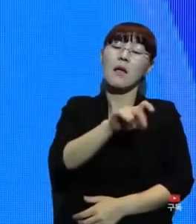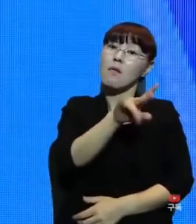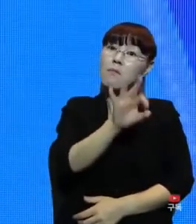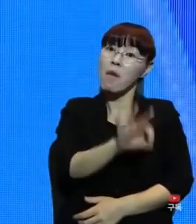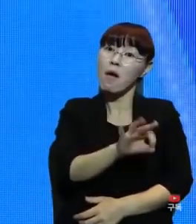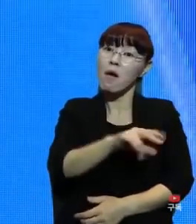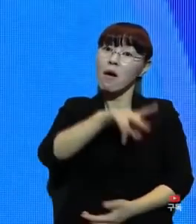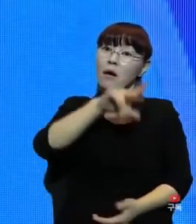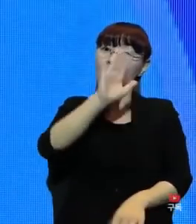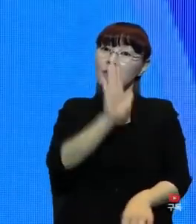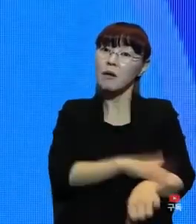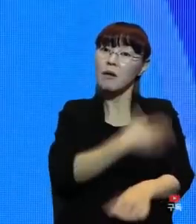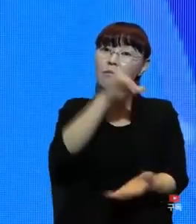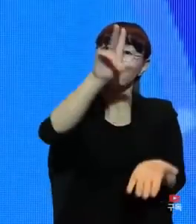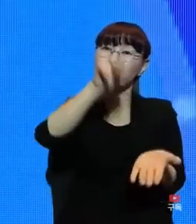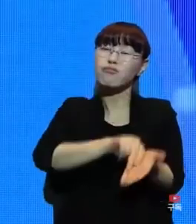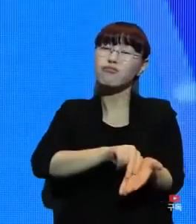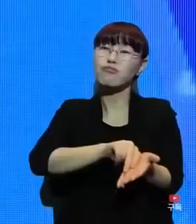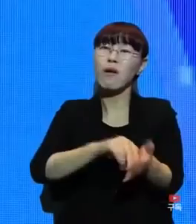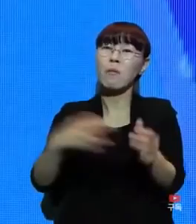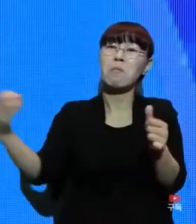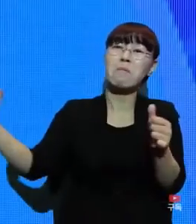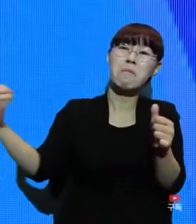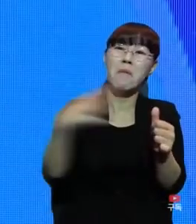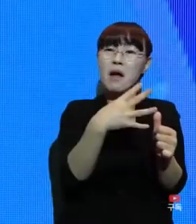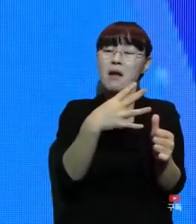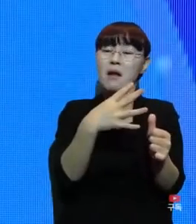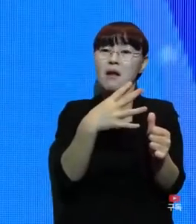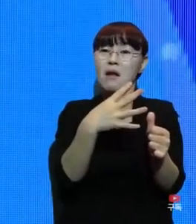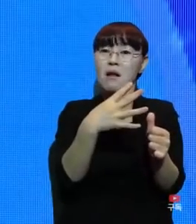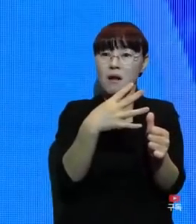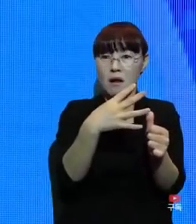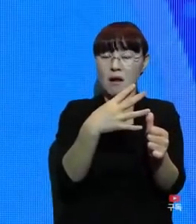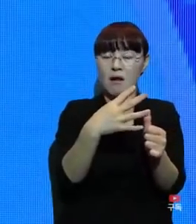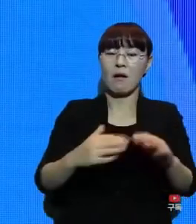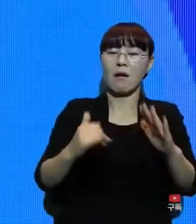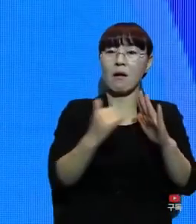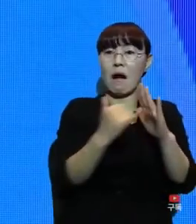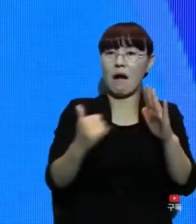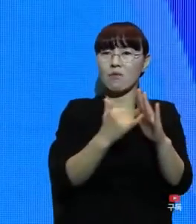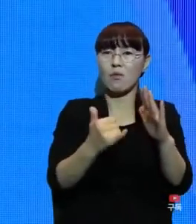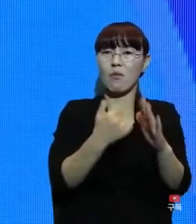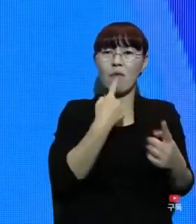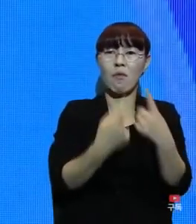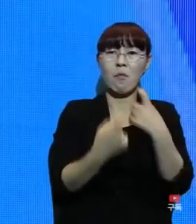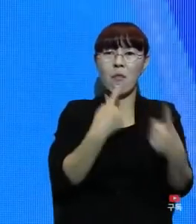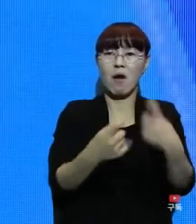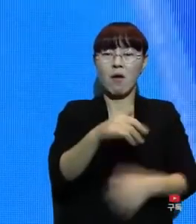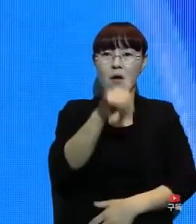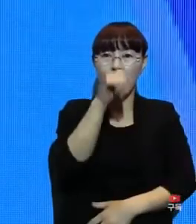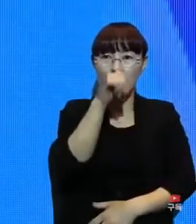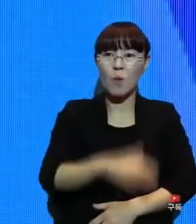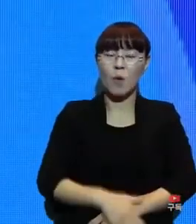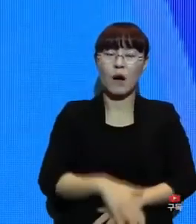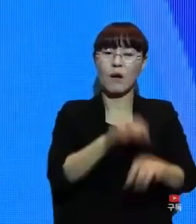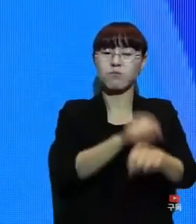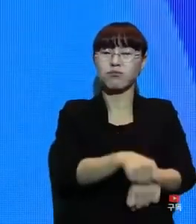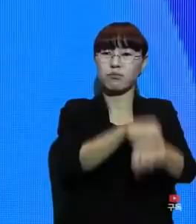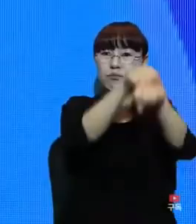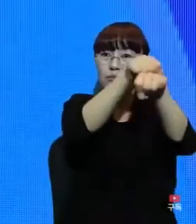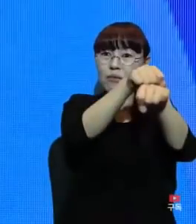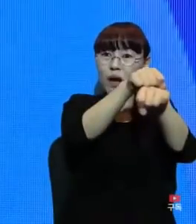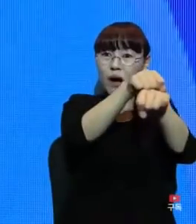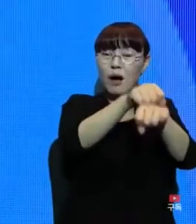가르쳐 주라 이렇게 실토 하라 라고 가족을 압박하고 창고에 넣어 놨던 무혐의 된